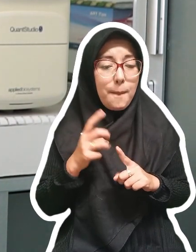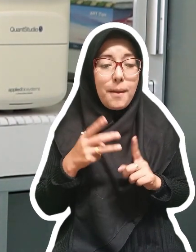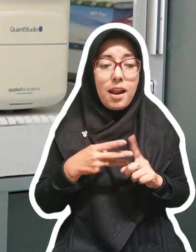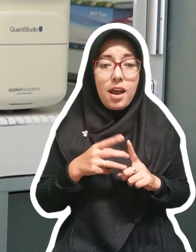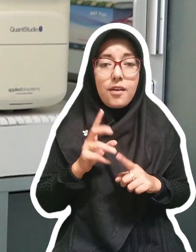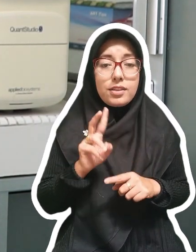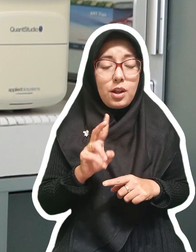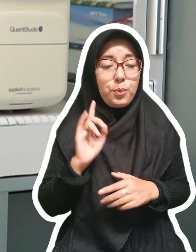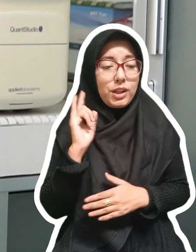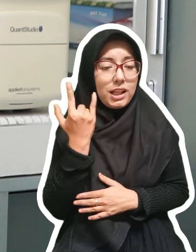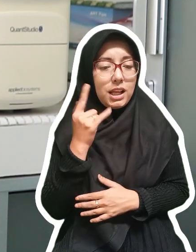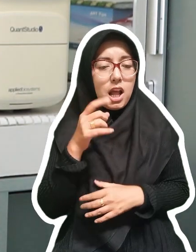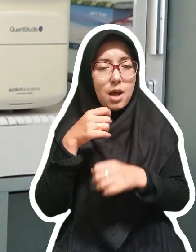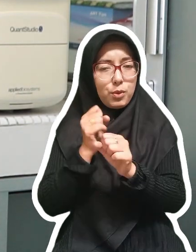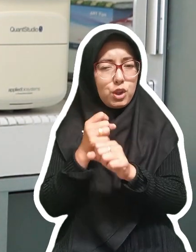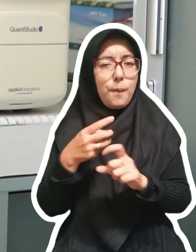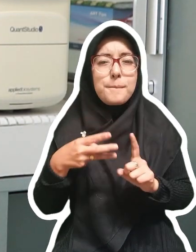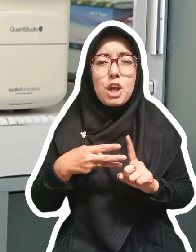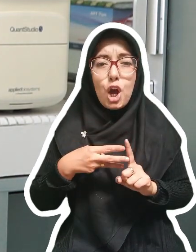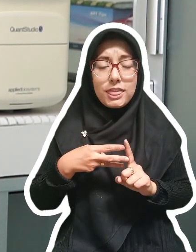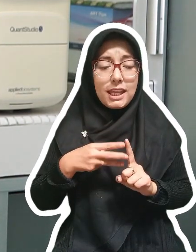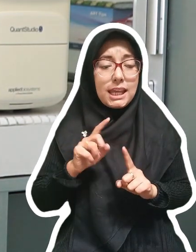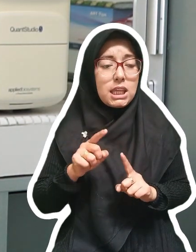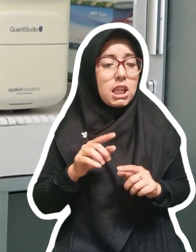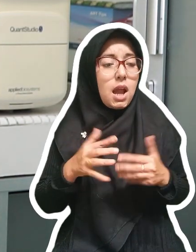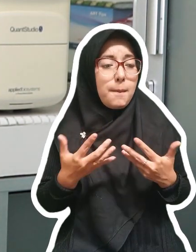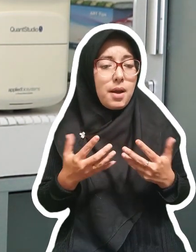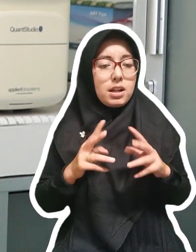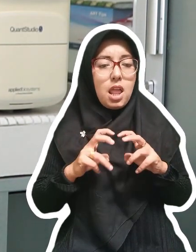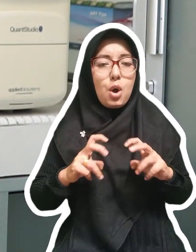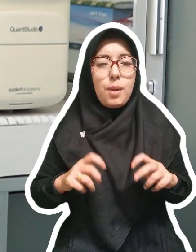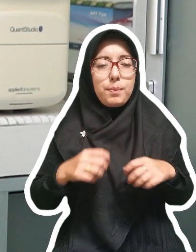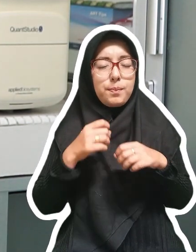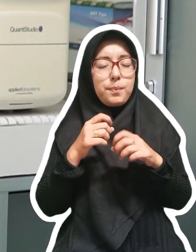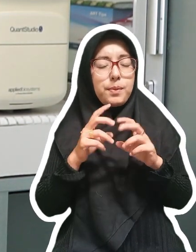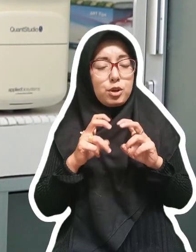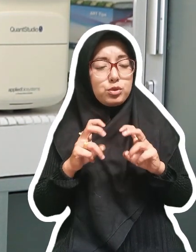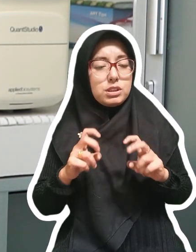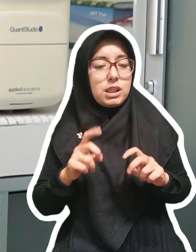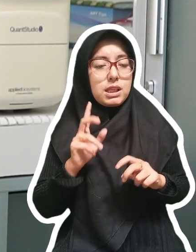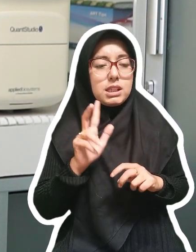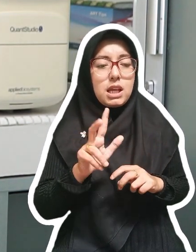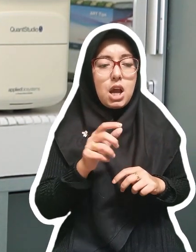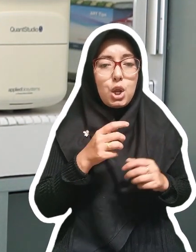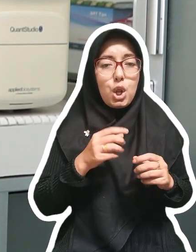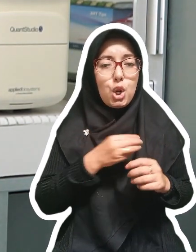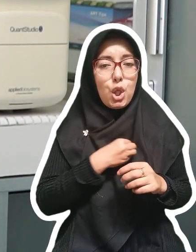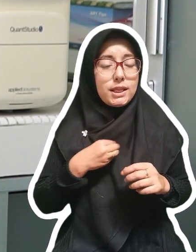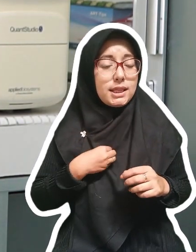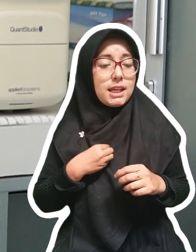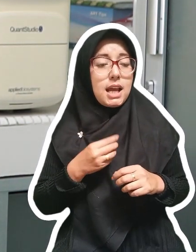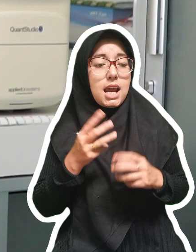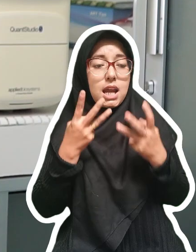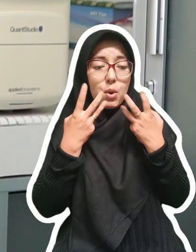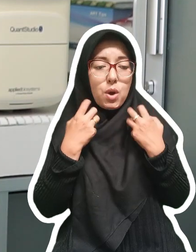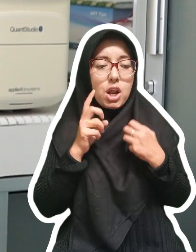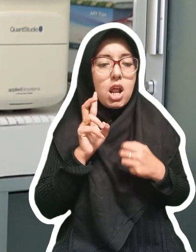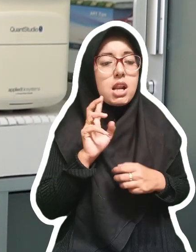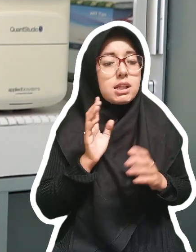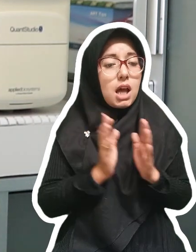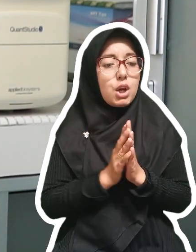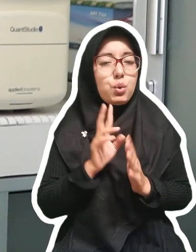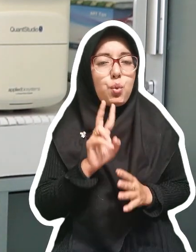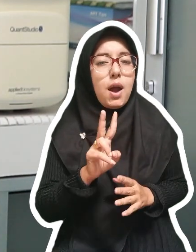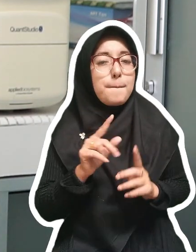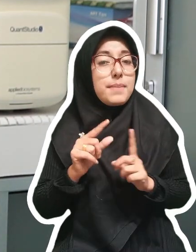Di Laboratorium Biotek ini dilakukan pengujian oleh 3 orang dokter hewan dan 2 orang paramedis